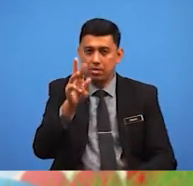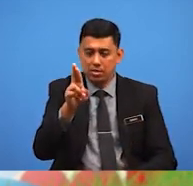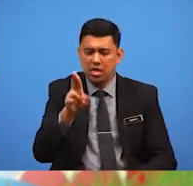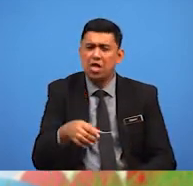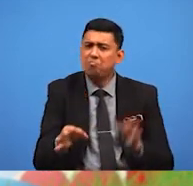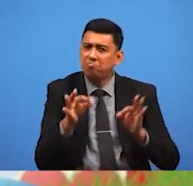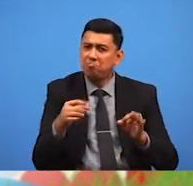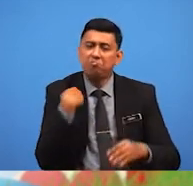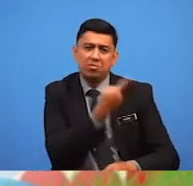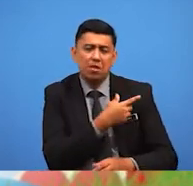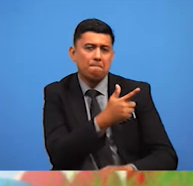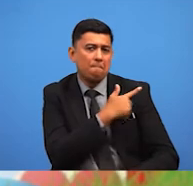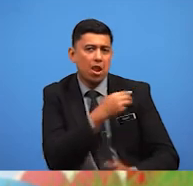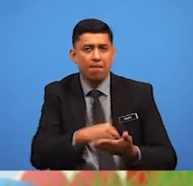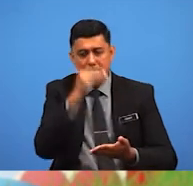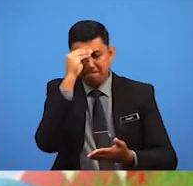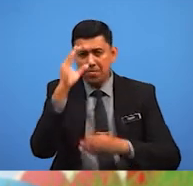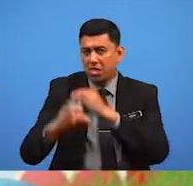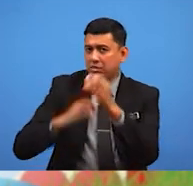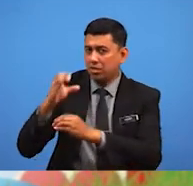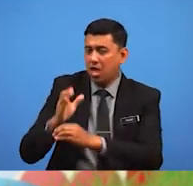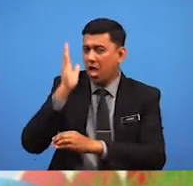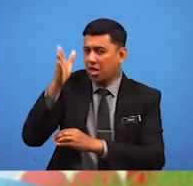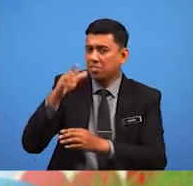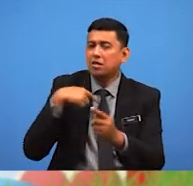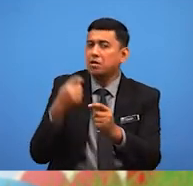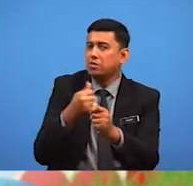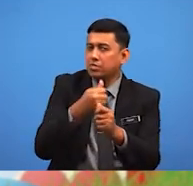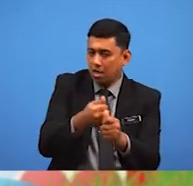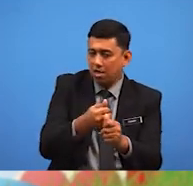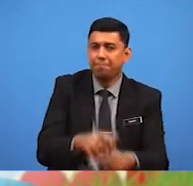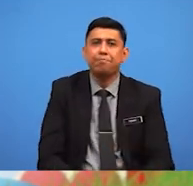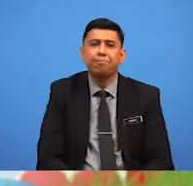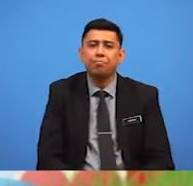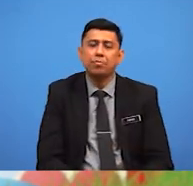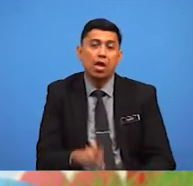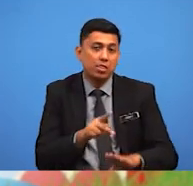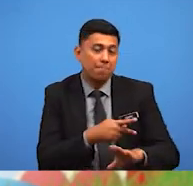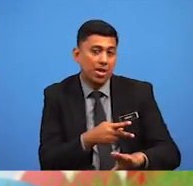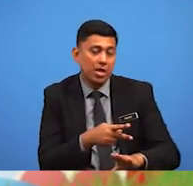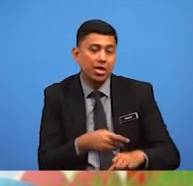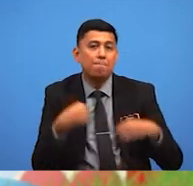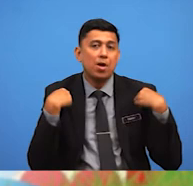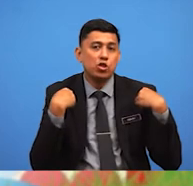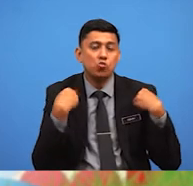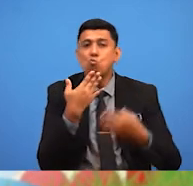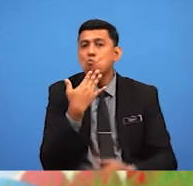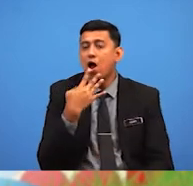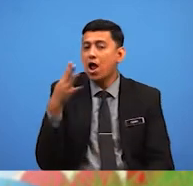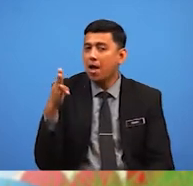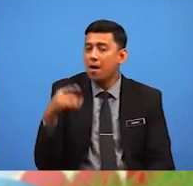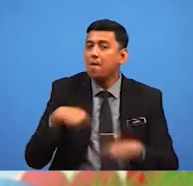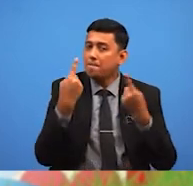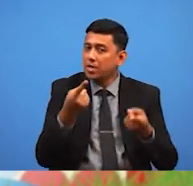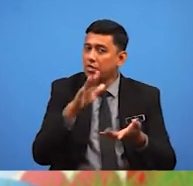malas belajar, cita-cita takkan terkejar. Pakai baju warna biru, pergi